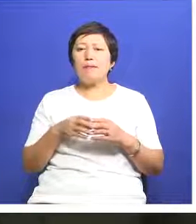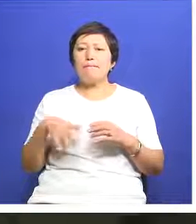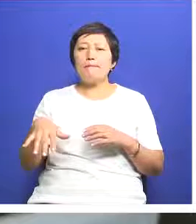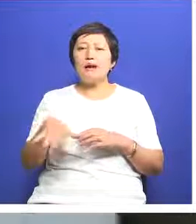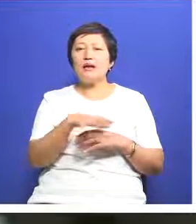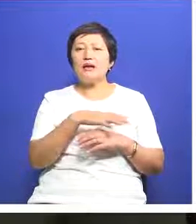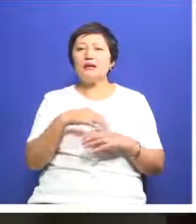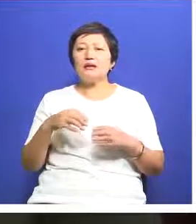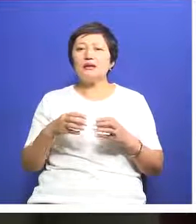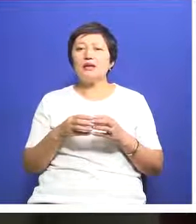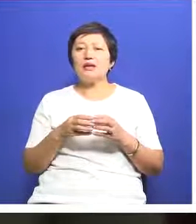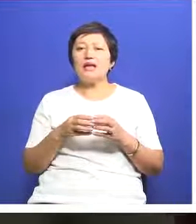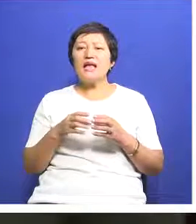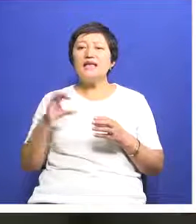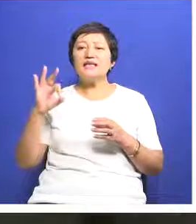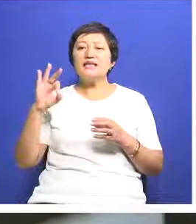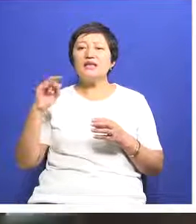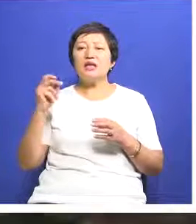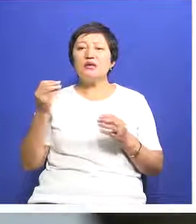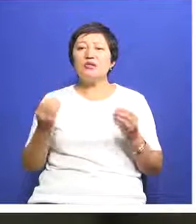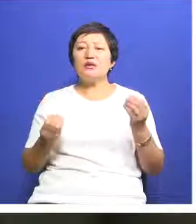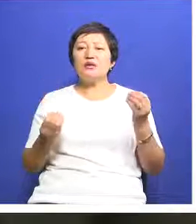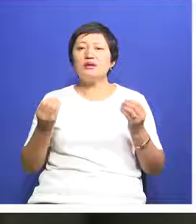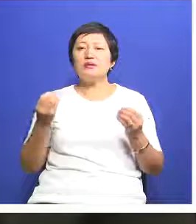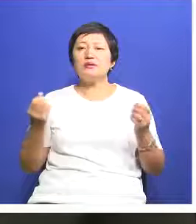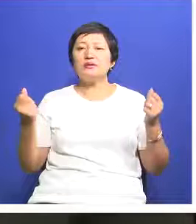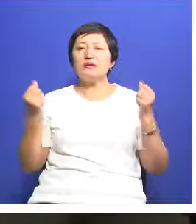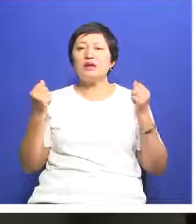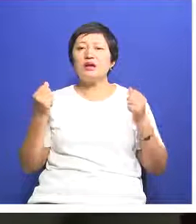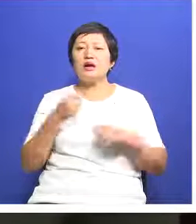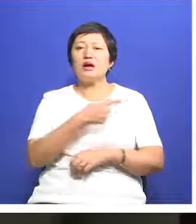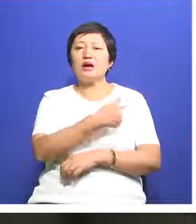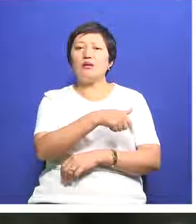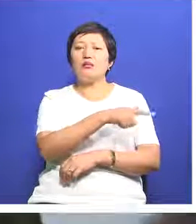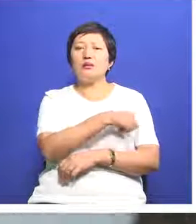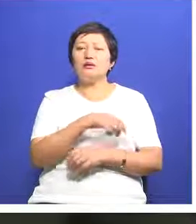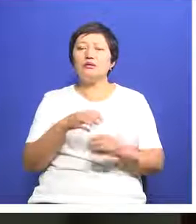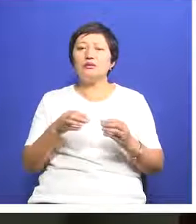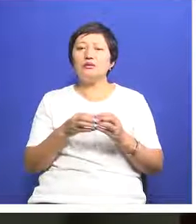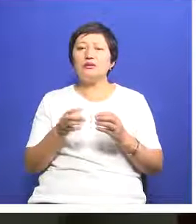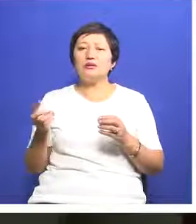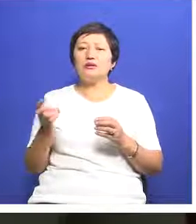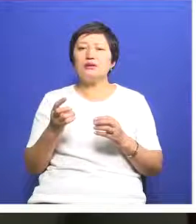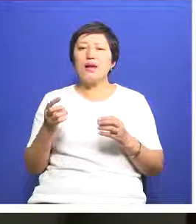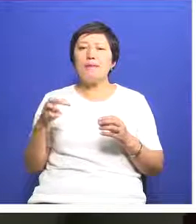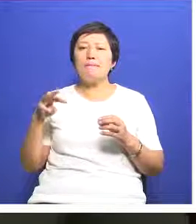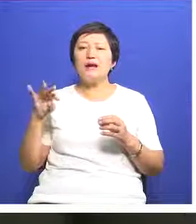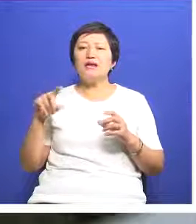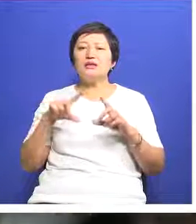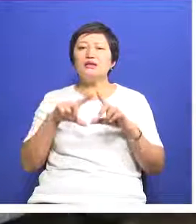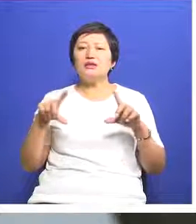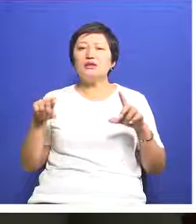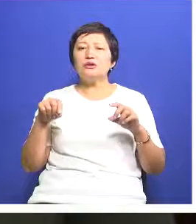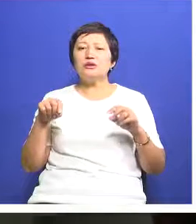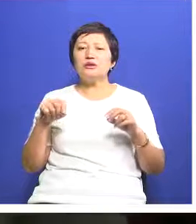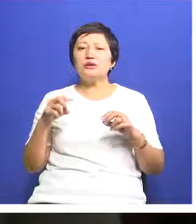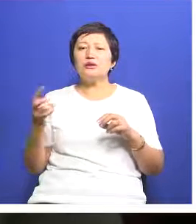barlığına stadion gerek bo atır. Ambulatoriya gerek bo atır. Medeniyet üyi gerek bo